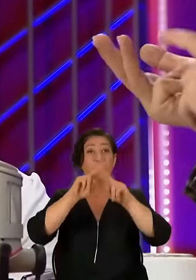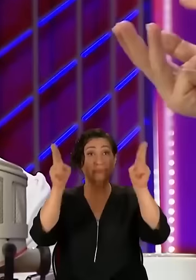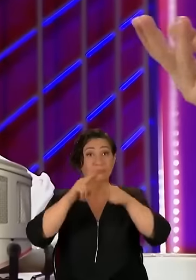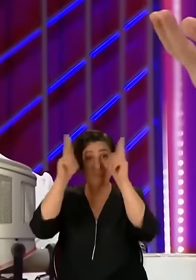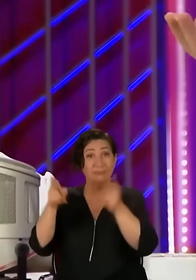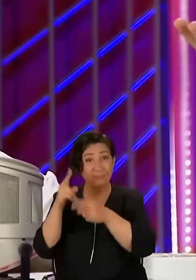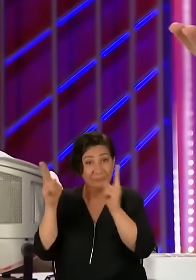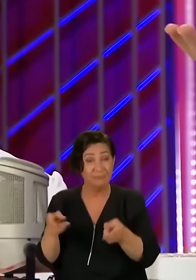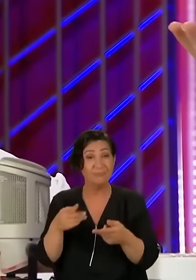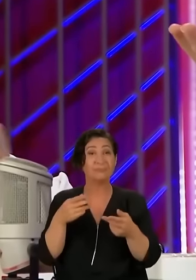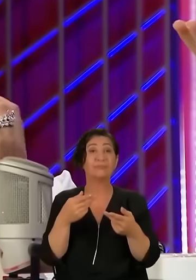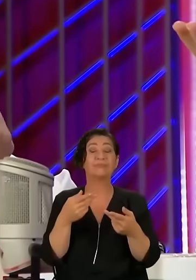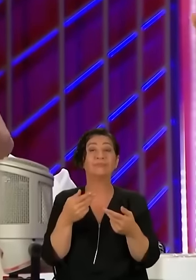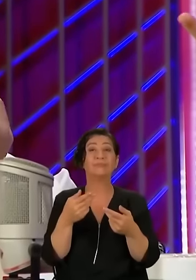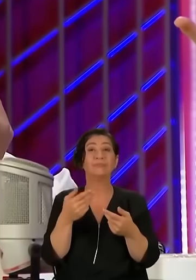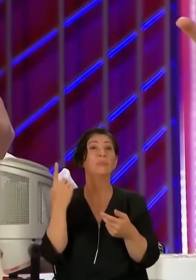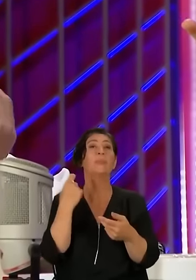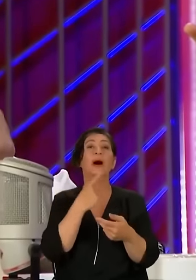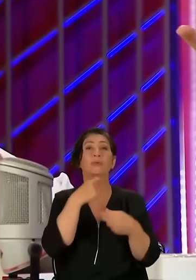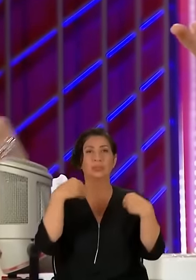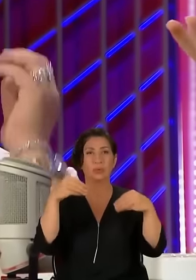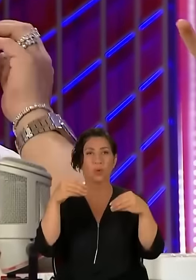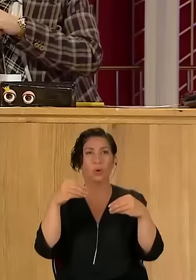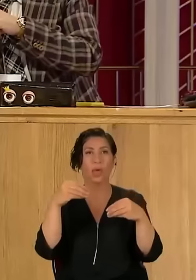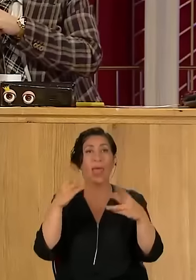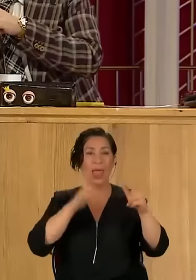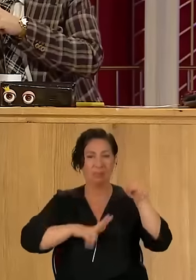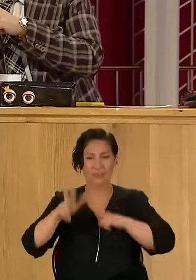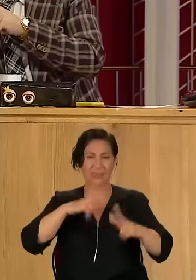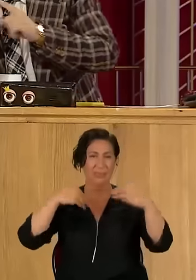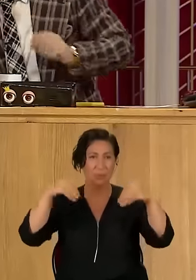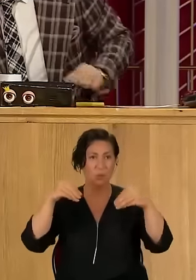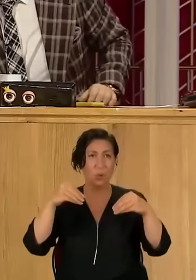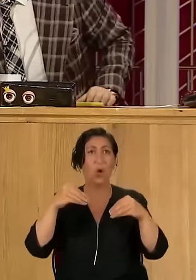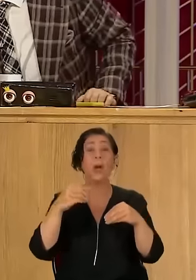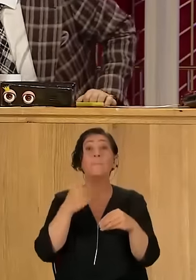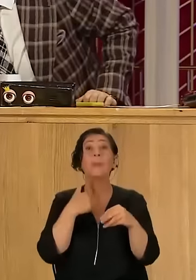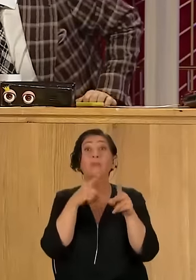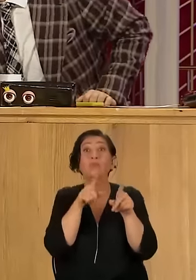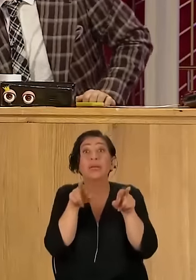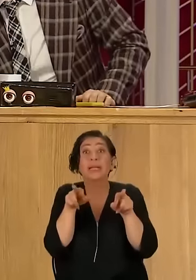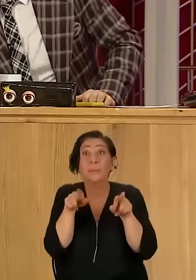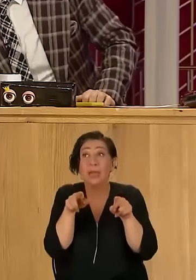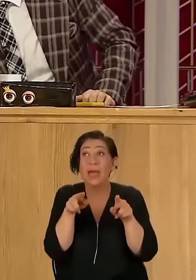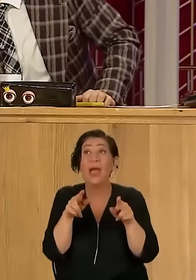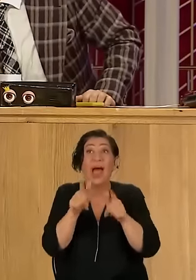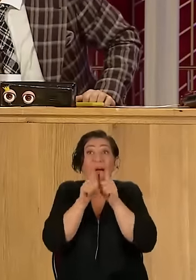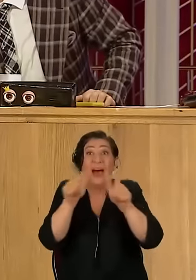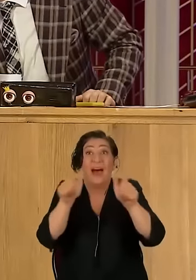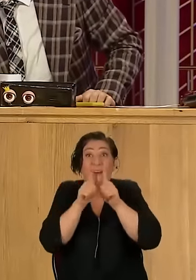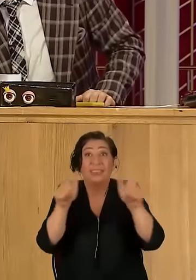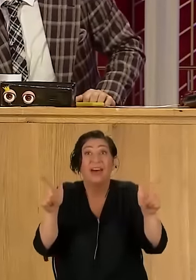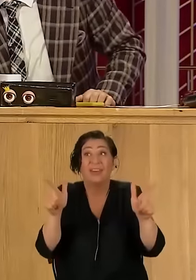esnaflar. Mesela işte parfüm satıyor, elbise satıyor filan. Ben bu kadar avaz